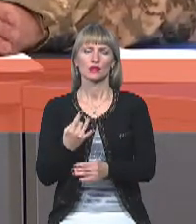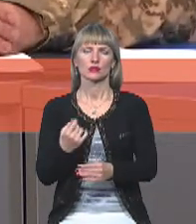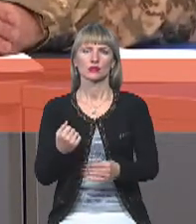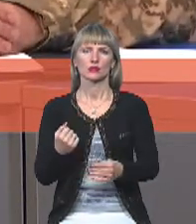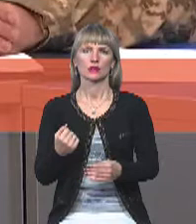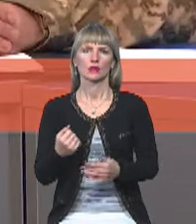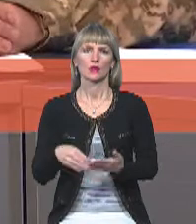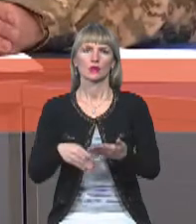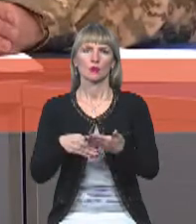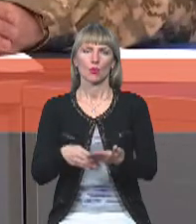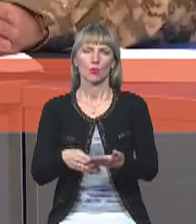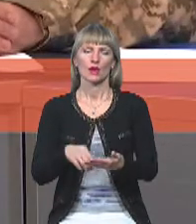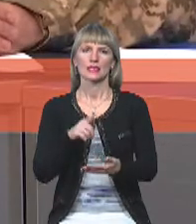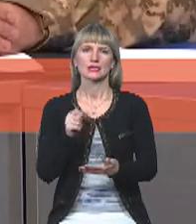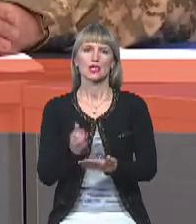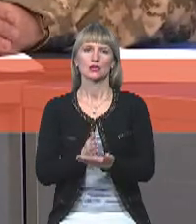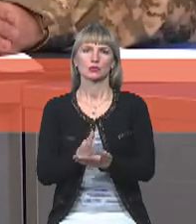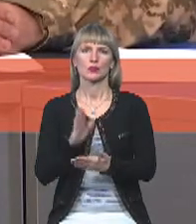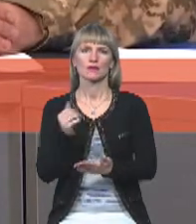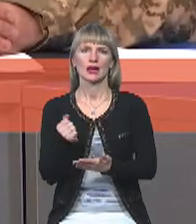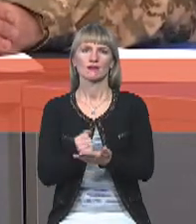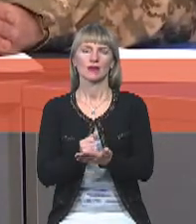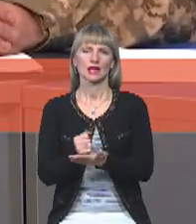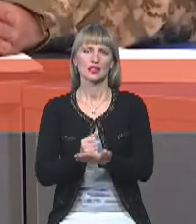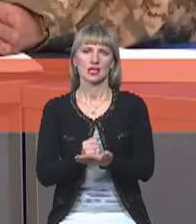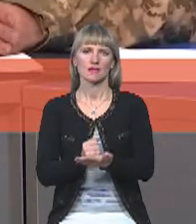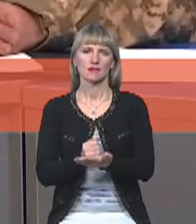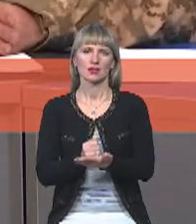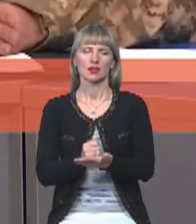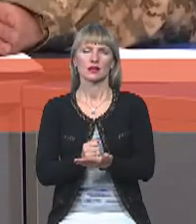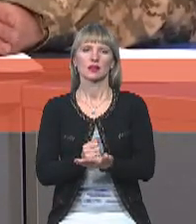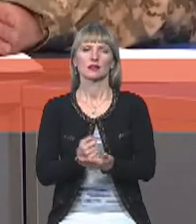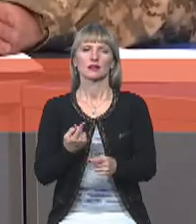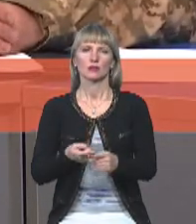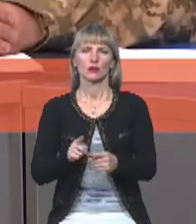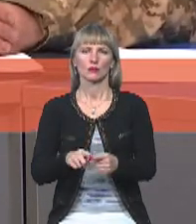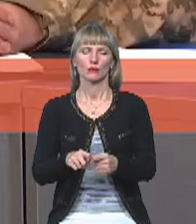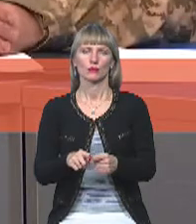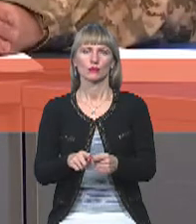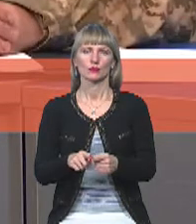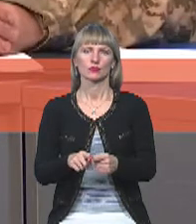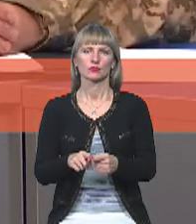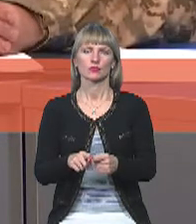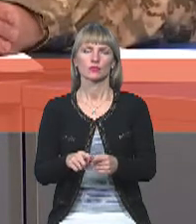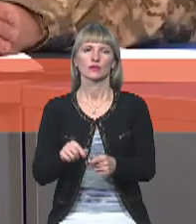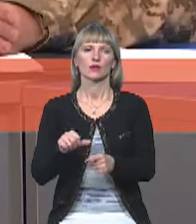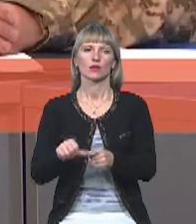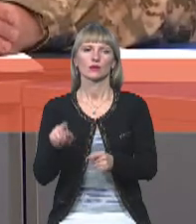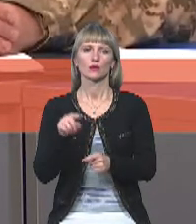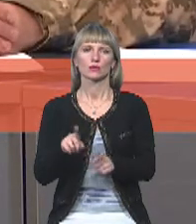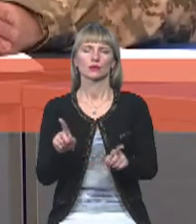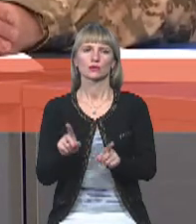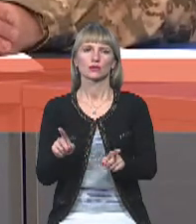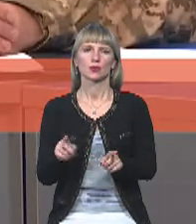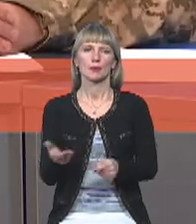допомога. Тобто за службу в резерві. Так що, в принципі, окрім того, що,